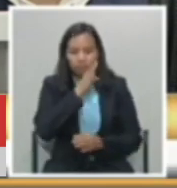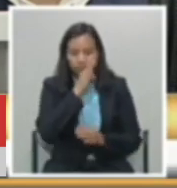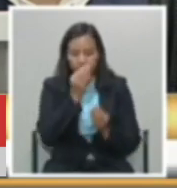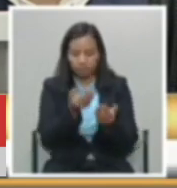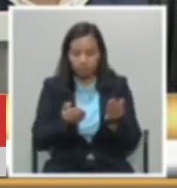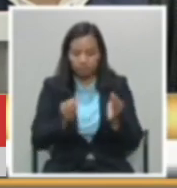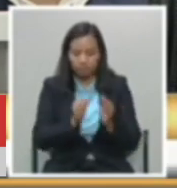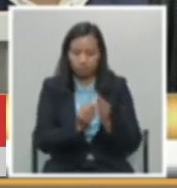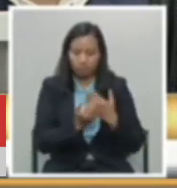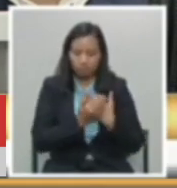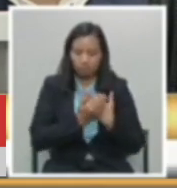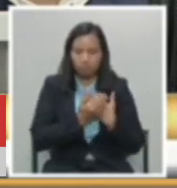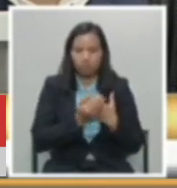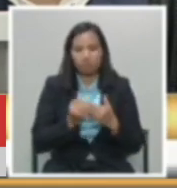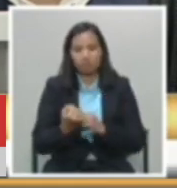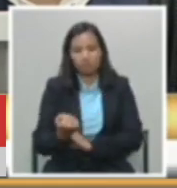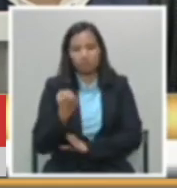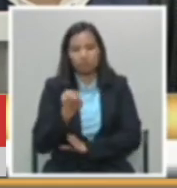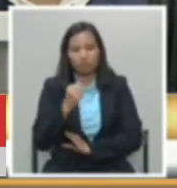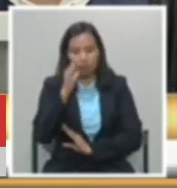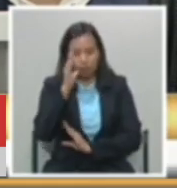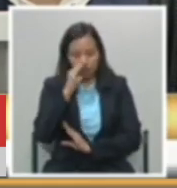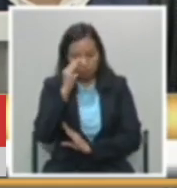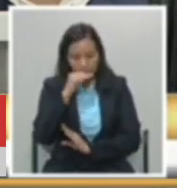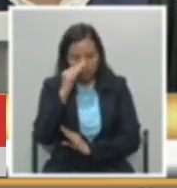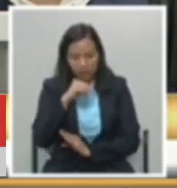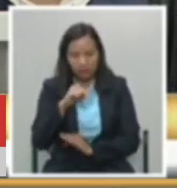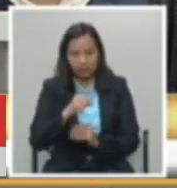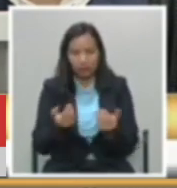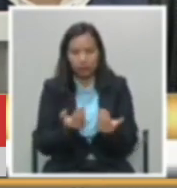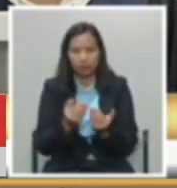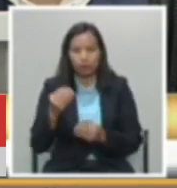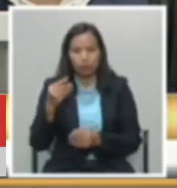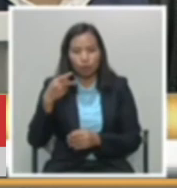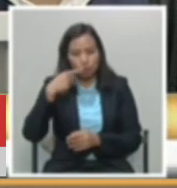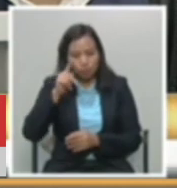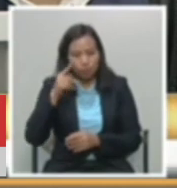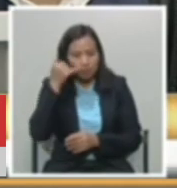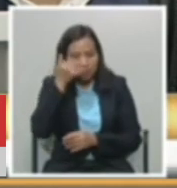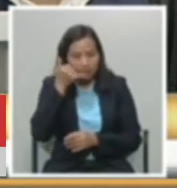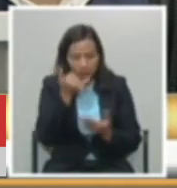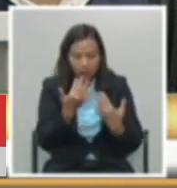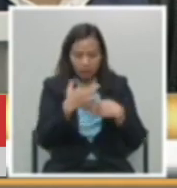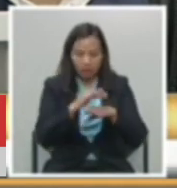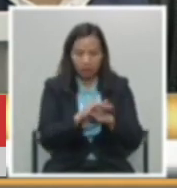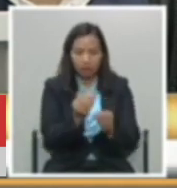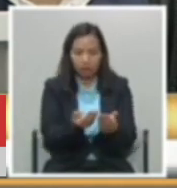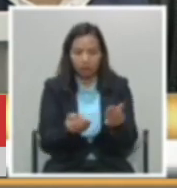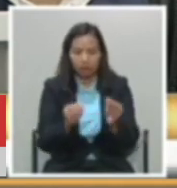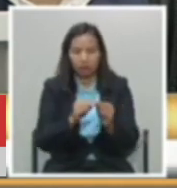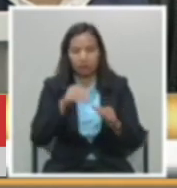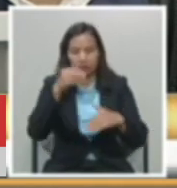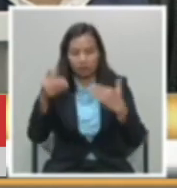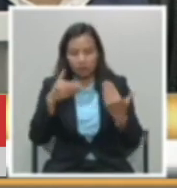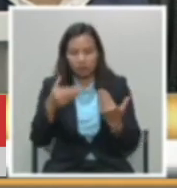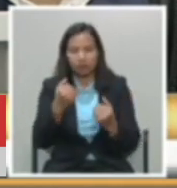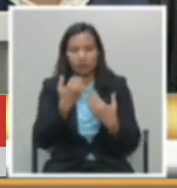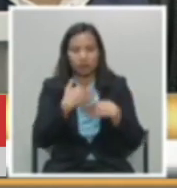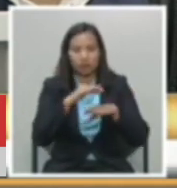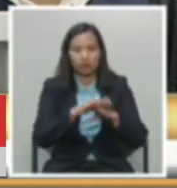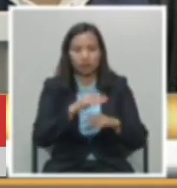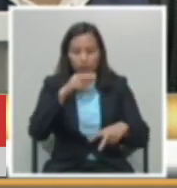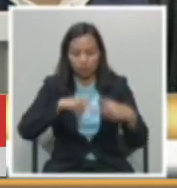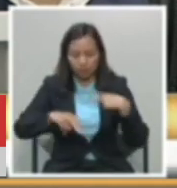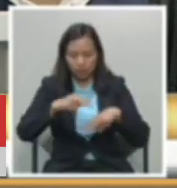อบอุ่นมีความมั่นคงพ่อแม่ลูกปู่ย่าตายายได้อยู่ร่วมในครอบครัวเดียวกันมีกิจกรรมร่วมกันดูแล